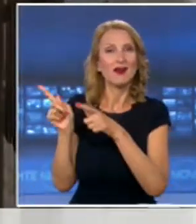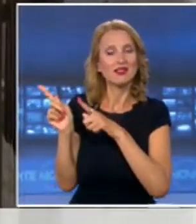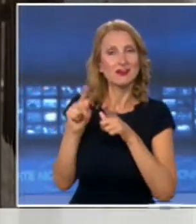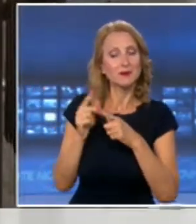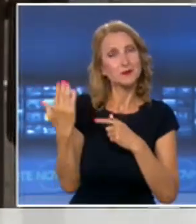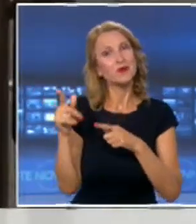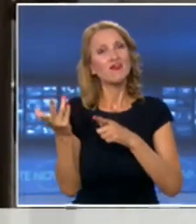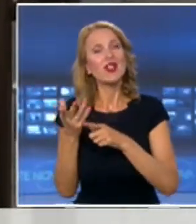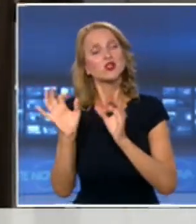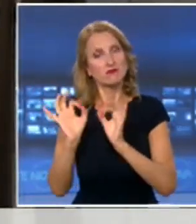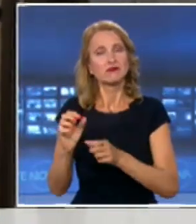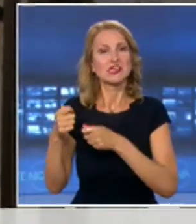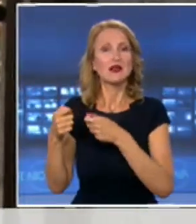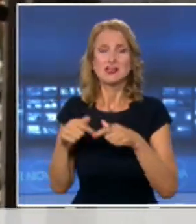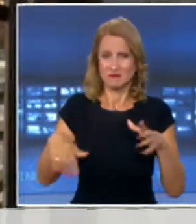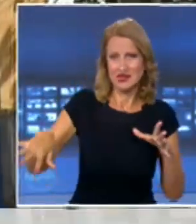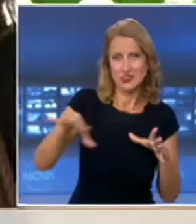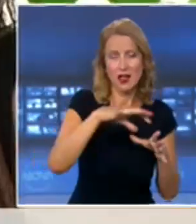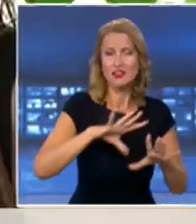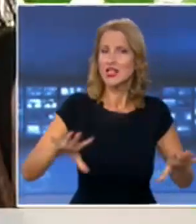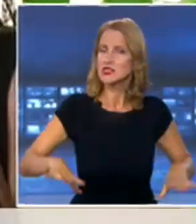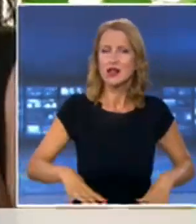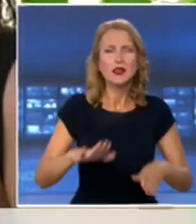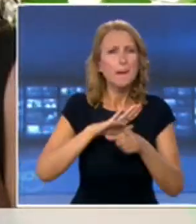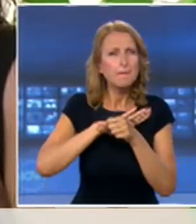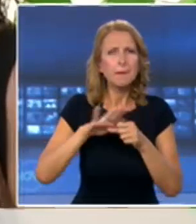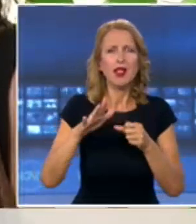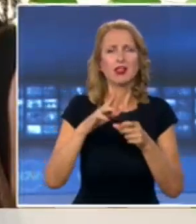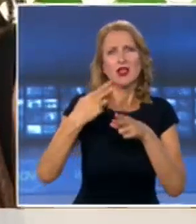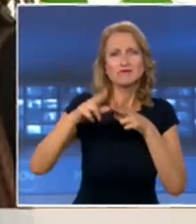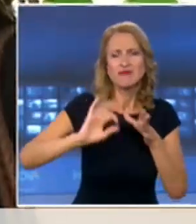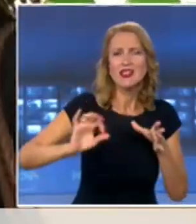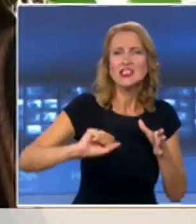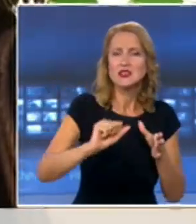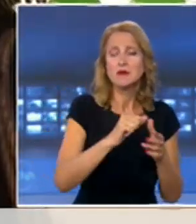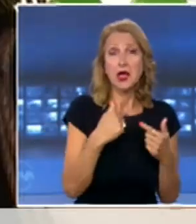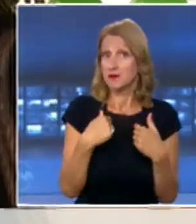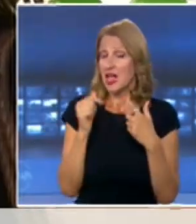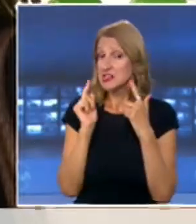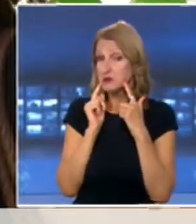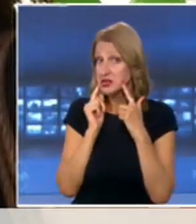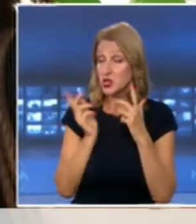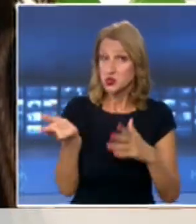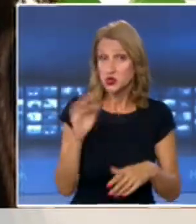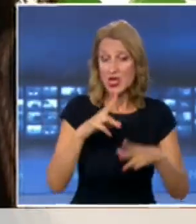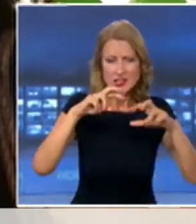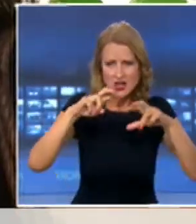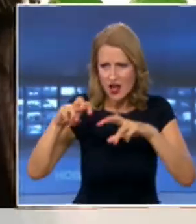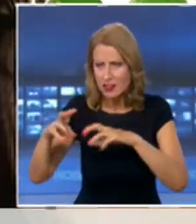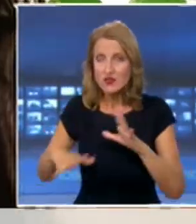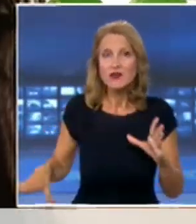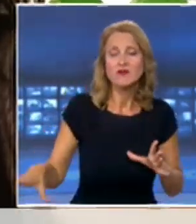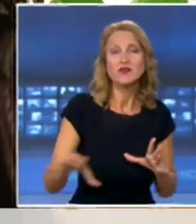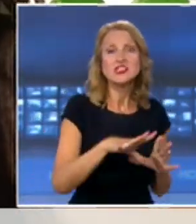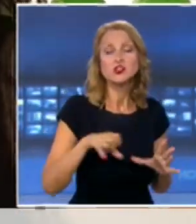градината е направена пълна дезинфекция. Аз очаквах, че може би ще се изследват всички деца, които са били в контакт, понеже в нашата група